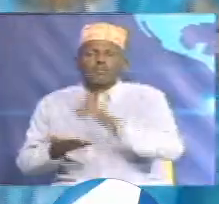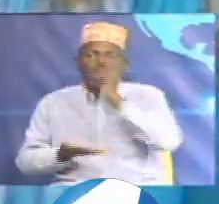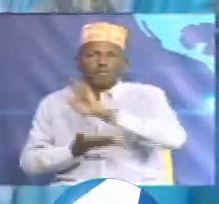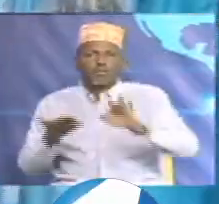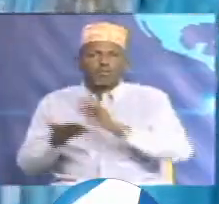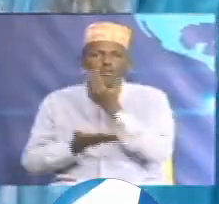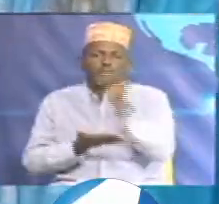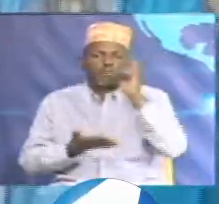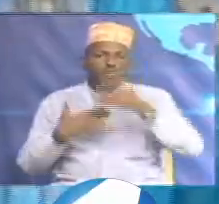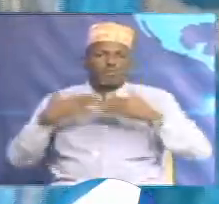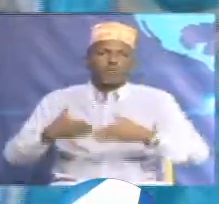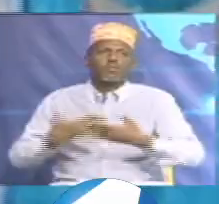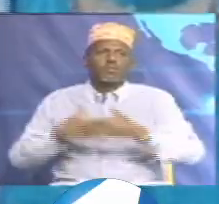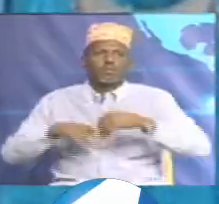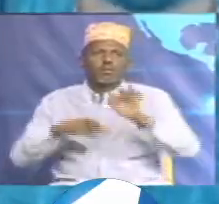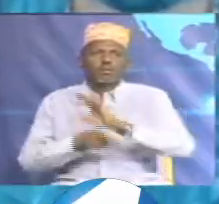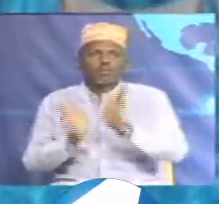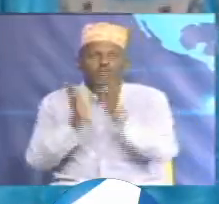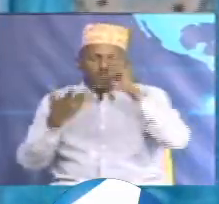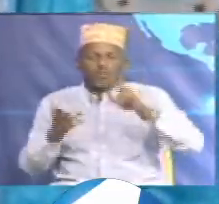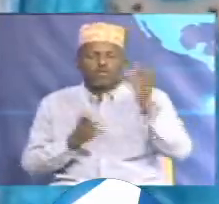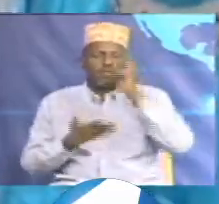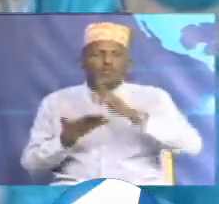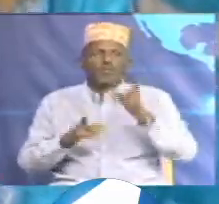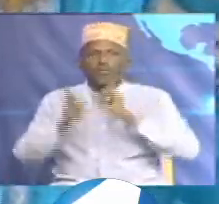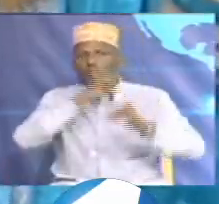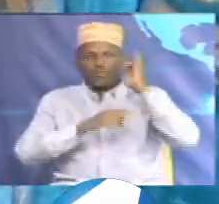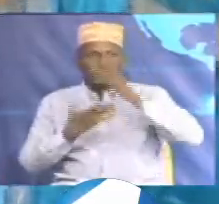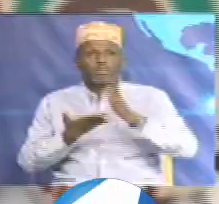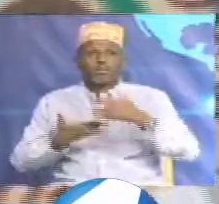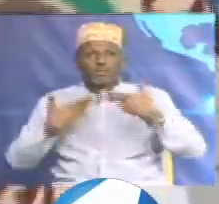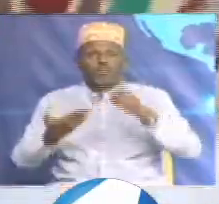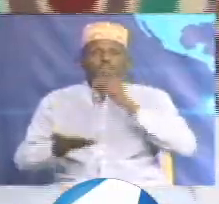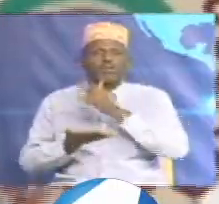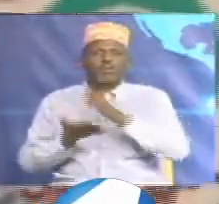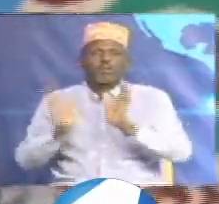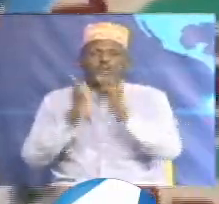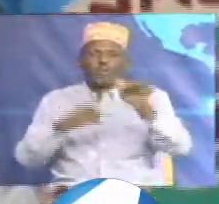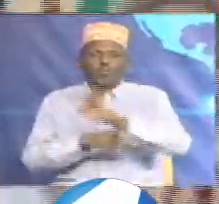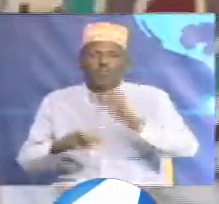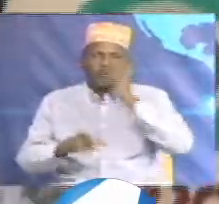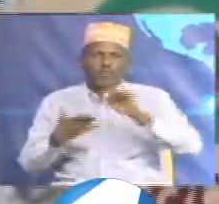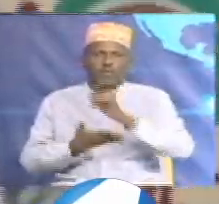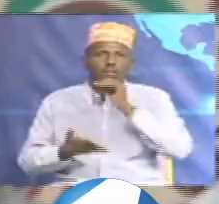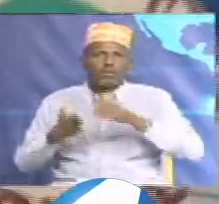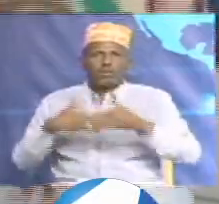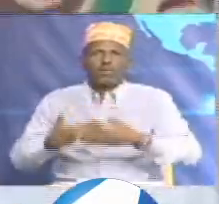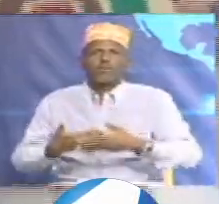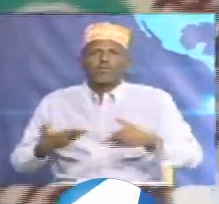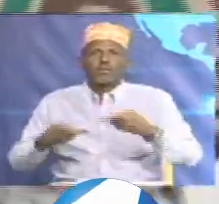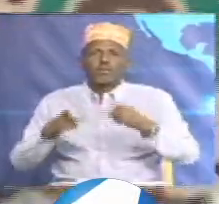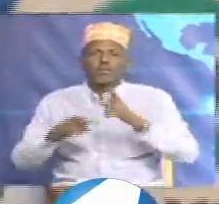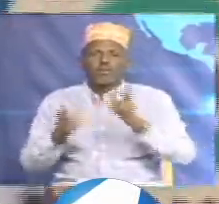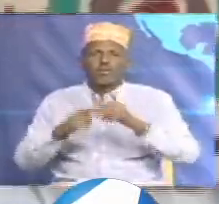à Freud, avec qui les membres fondateurs de l'UPR partagent l'histoire d'une lutte commune. L'Union des partisans de la réforme, comme son